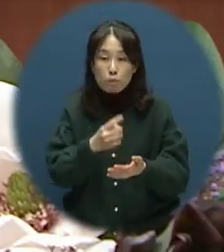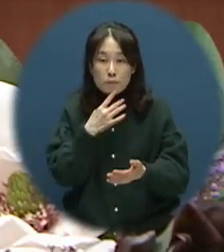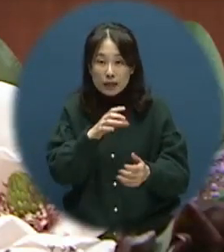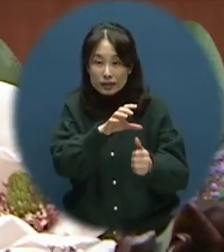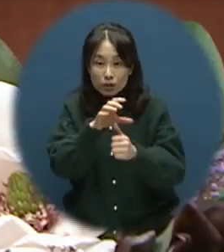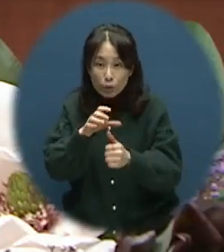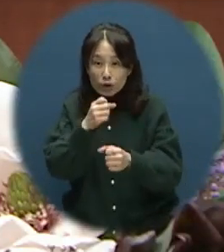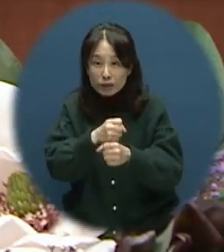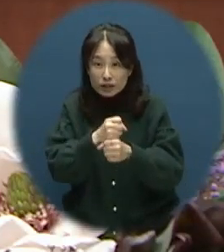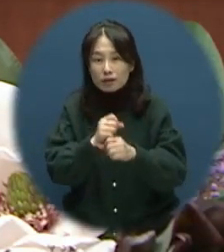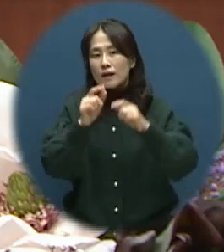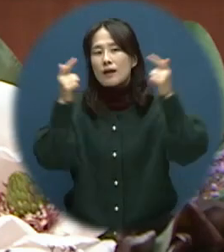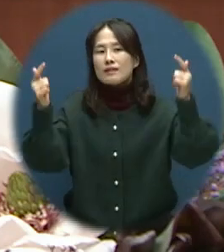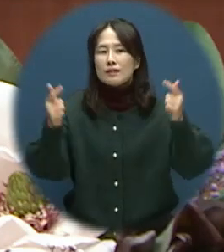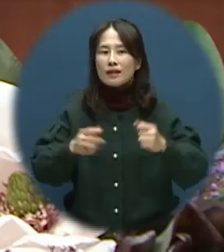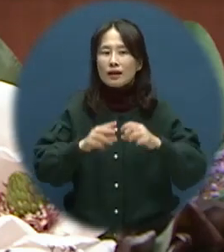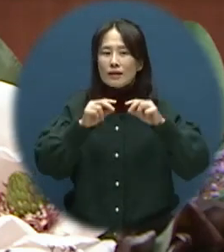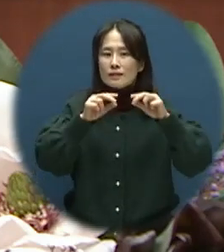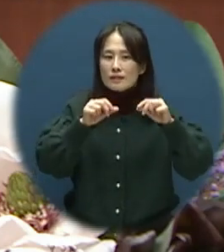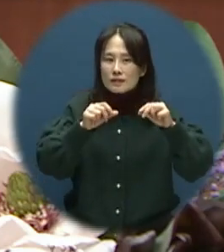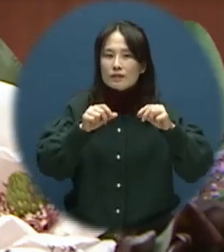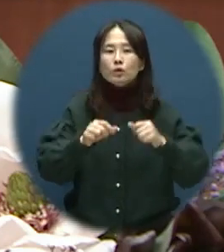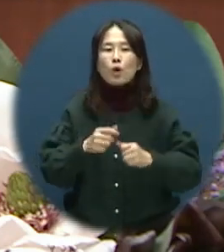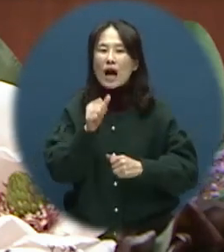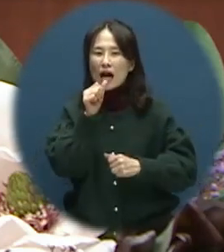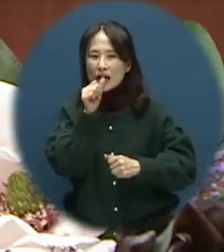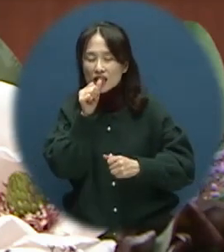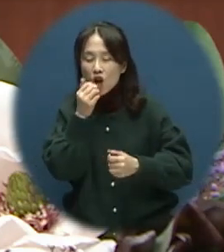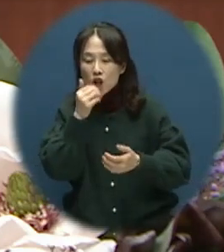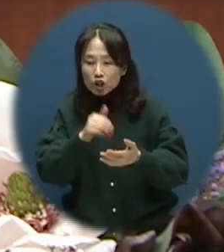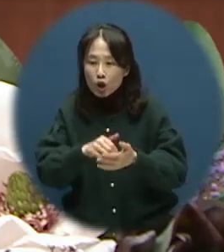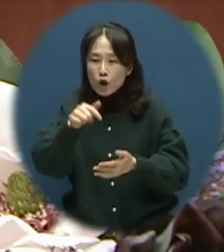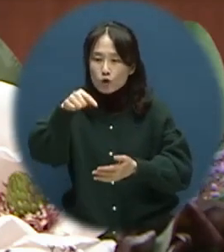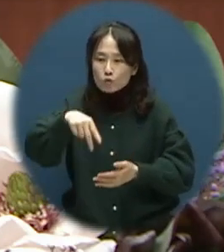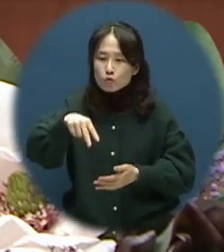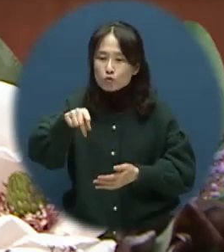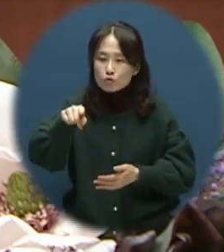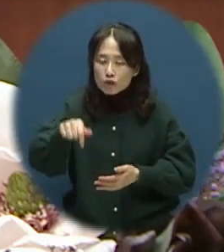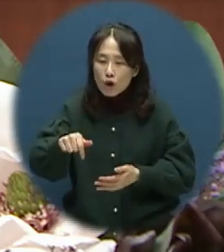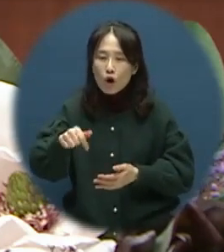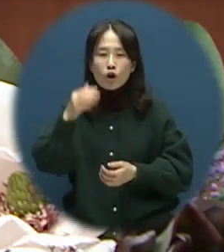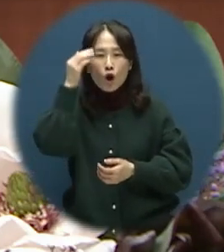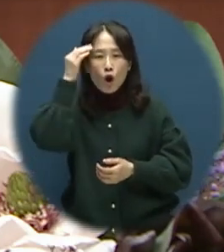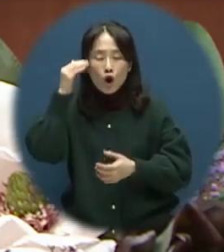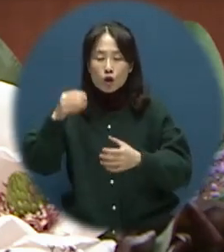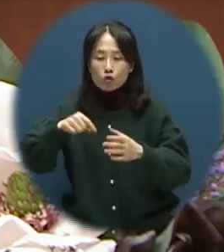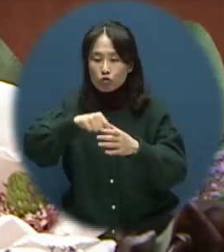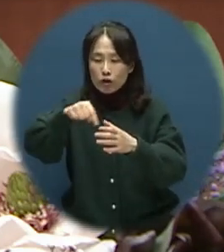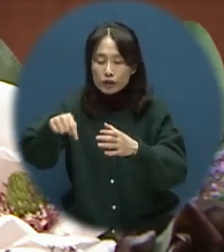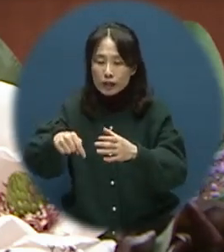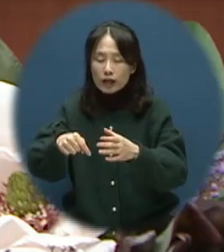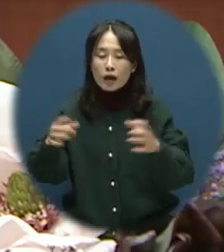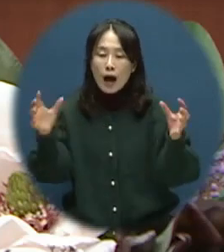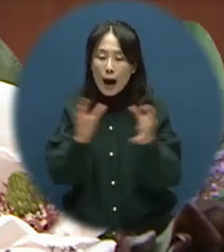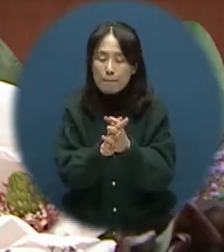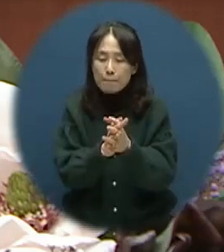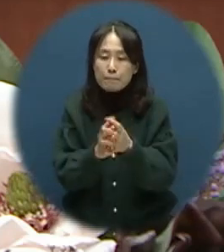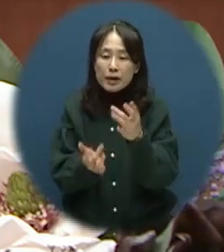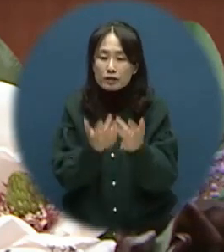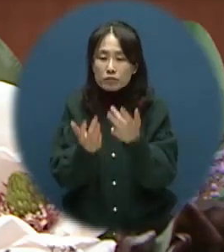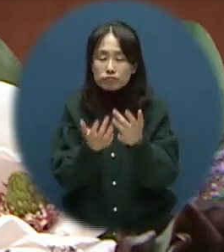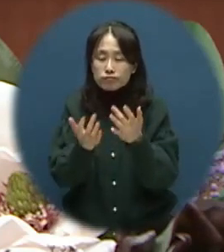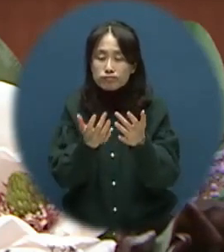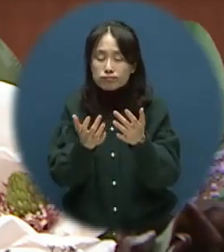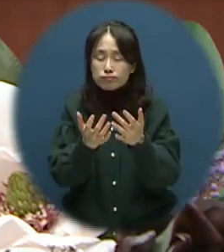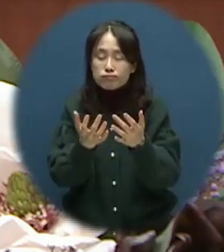석회석에 점토, 철광석, 규석에 유연탄으로 떼서 나오면 이제 돌덩이. 가루 갈면 이제